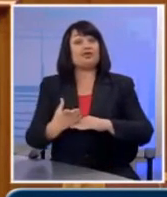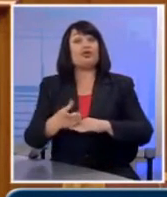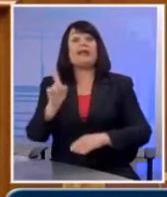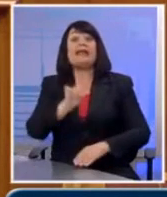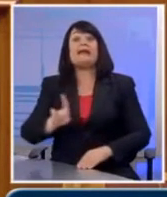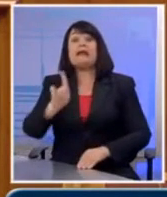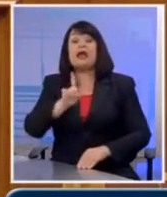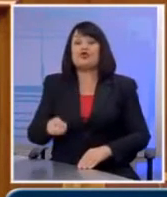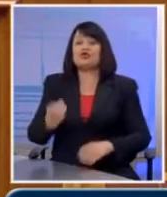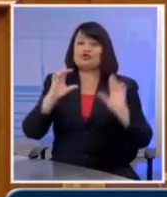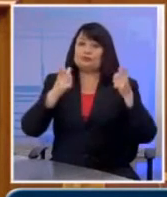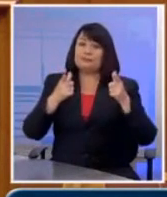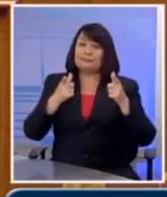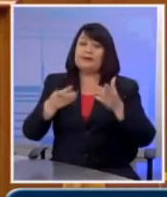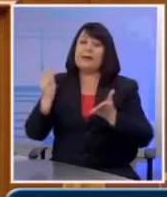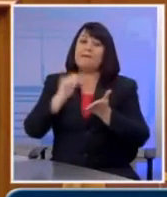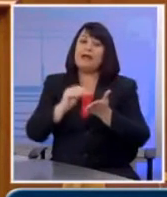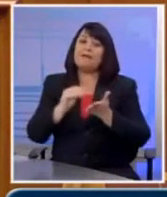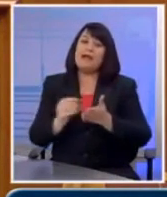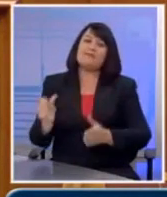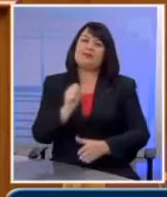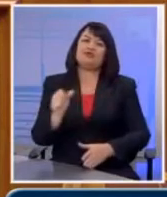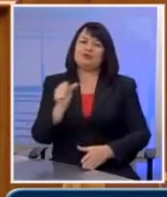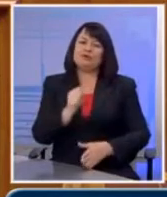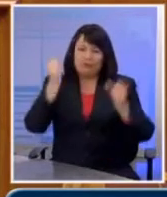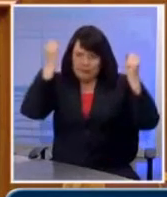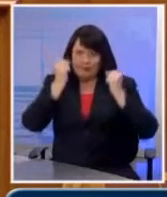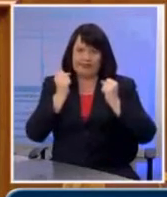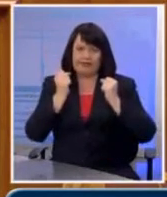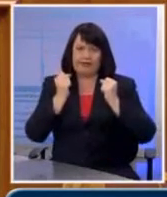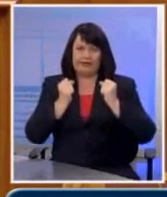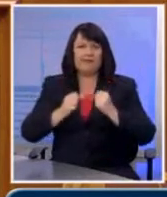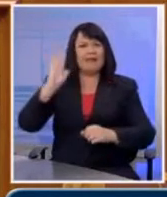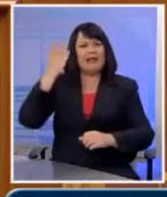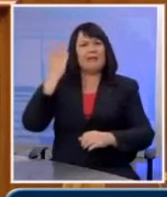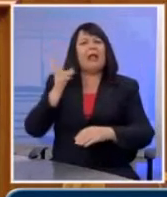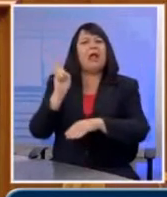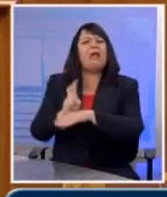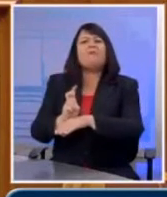Μητσοτάκης. Η παλινόρθωσή τους είναι εις βάρος τους.